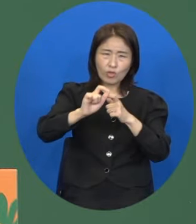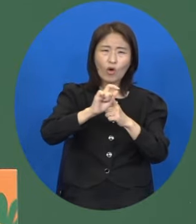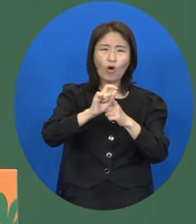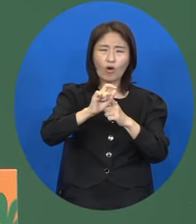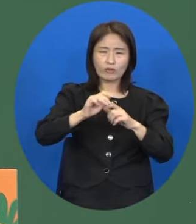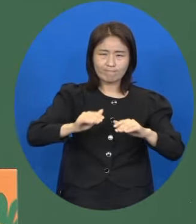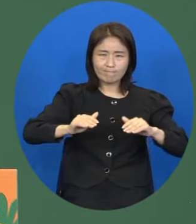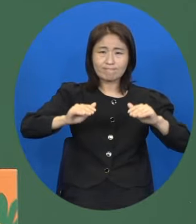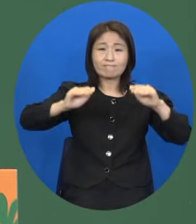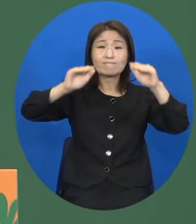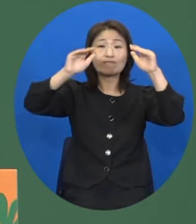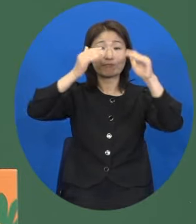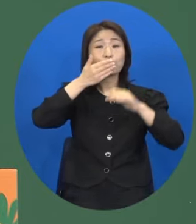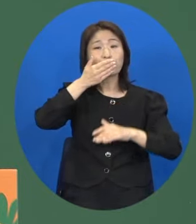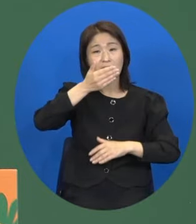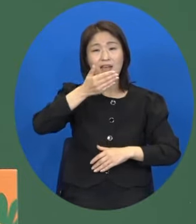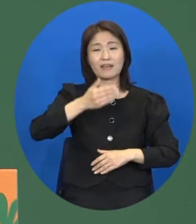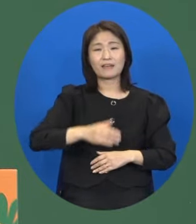성장합니다.